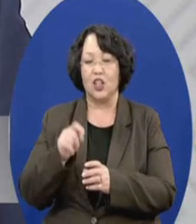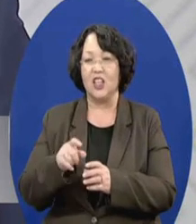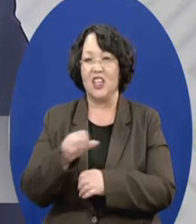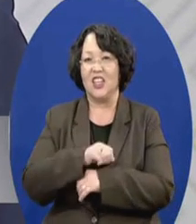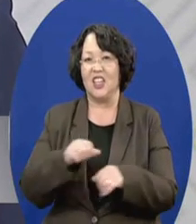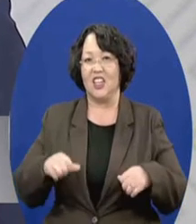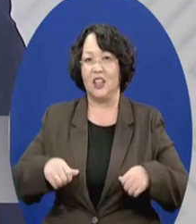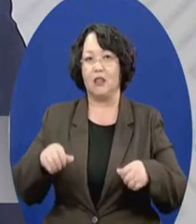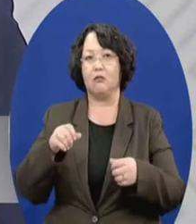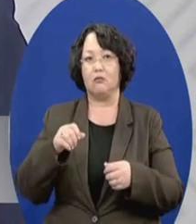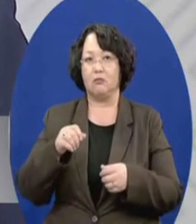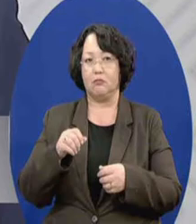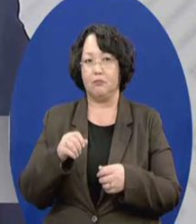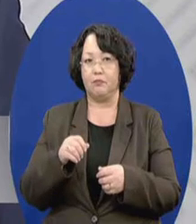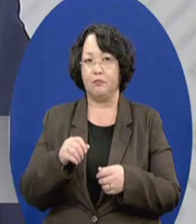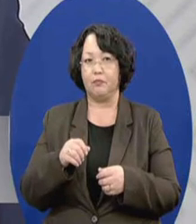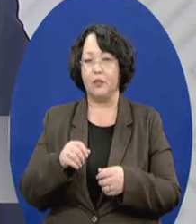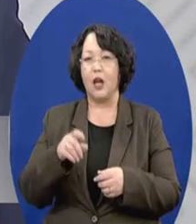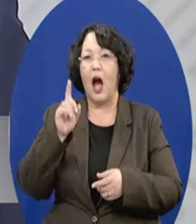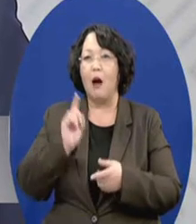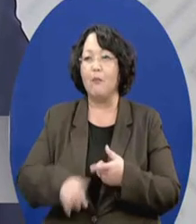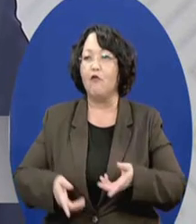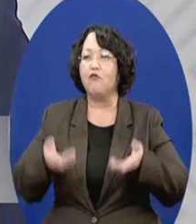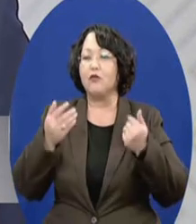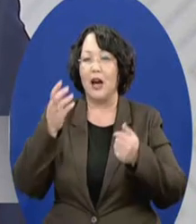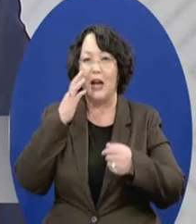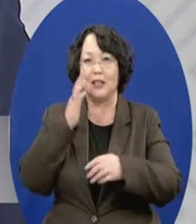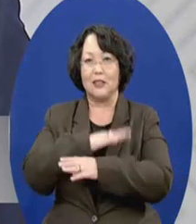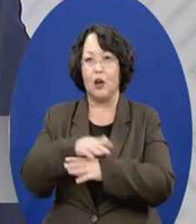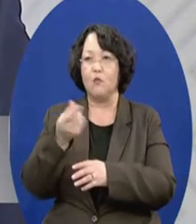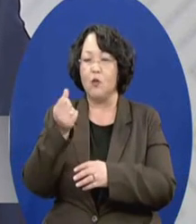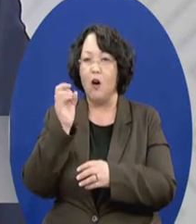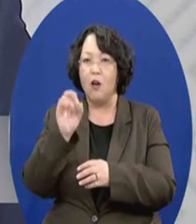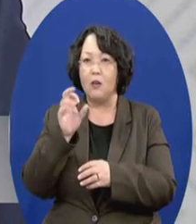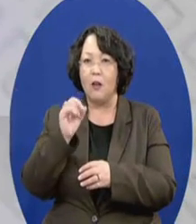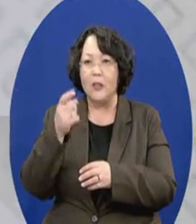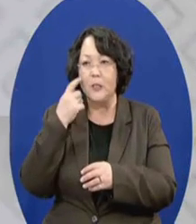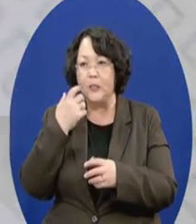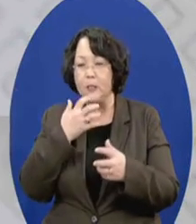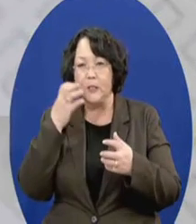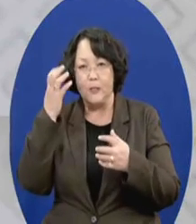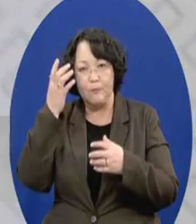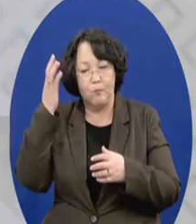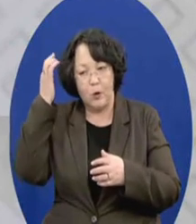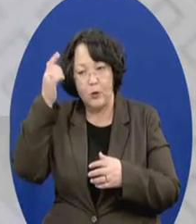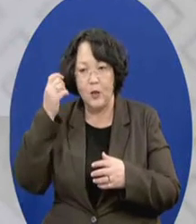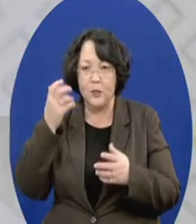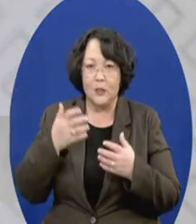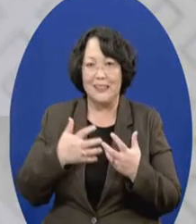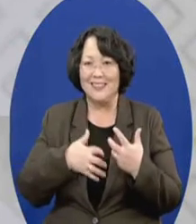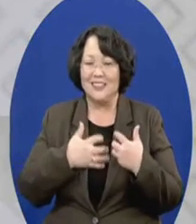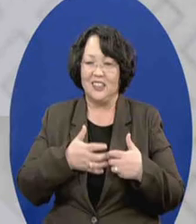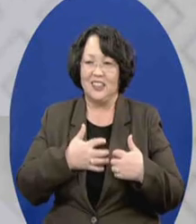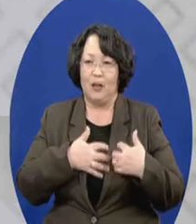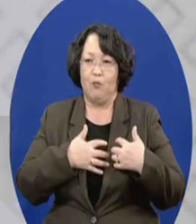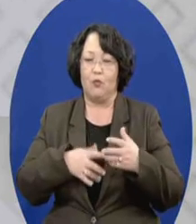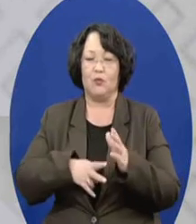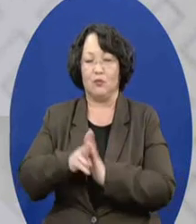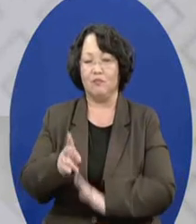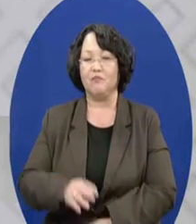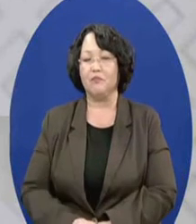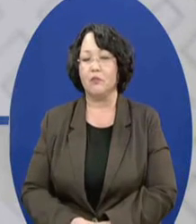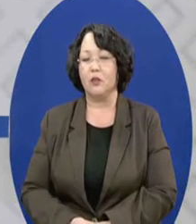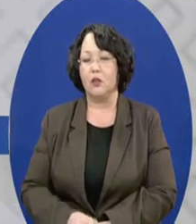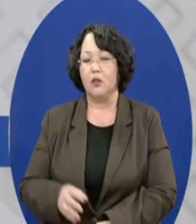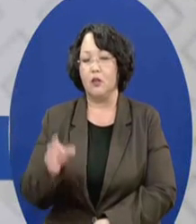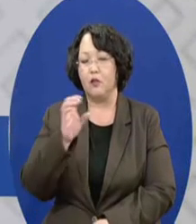одоо түргэн одоо амар хэлбэр аргаар мөнгө олох тийм сэтгэлийг л үүсгээд байна гэсэн үг. Европын холбооны төв банк, Европын холбооны үнэ цаасны